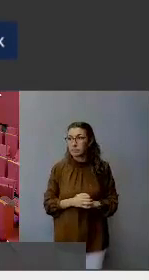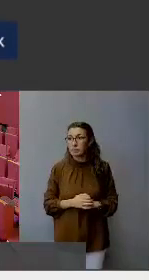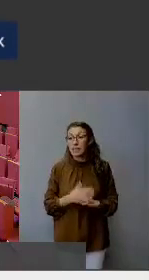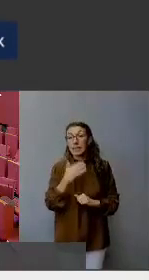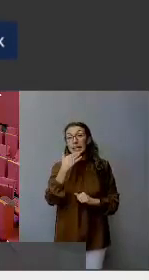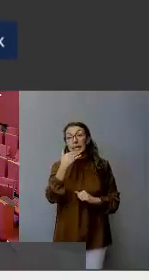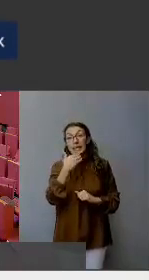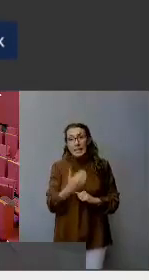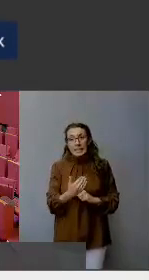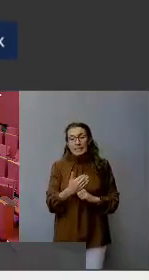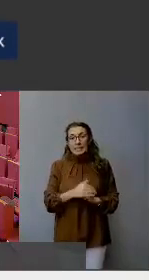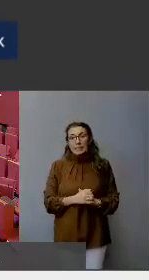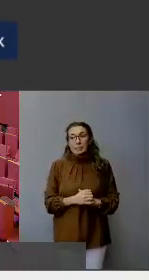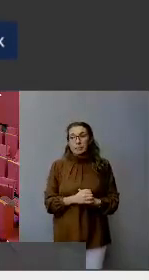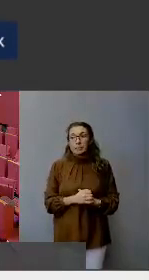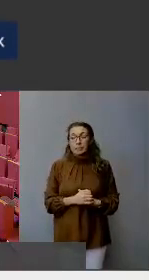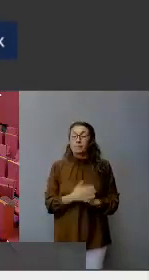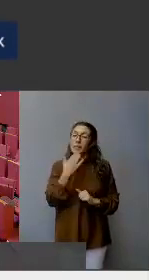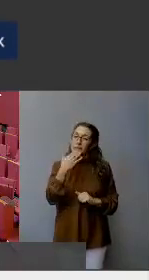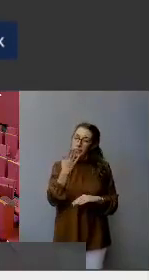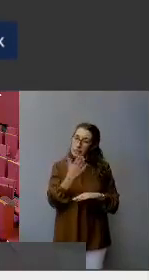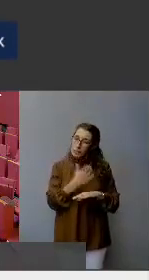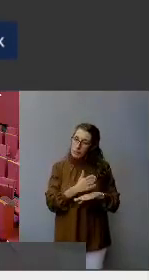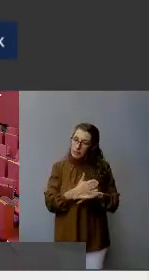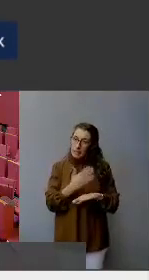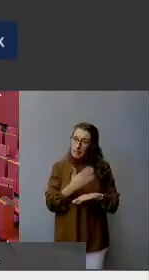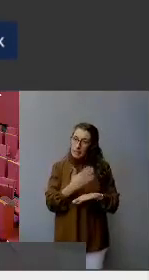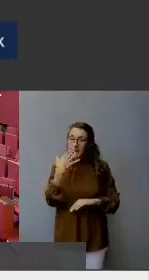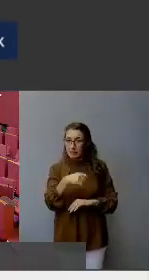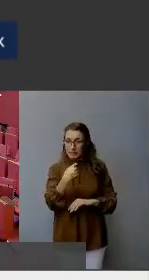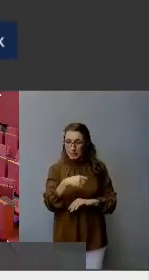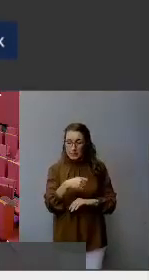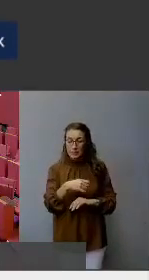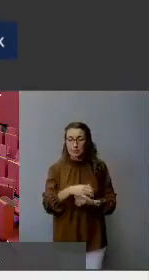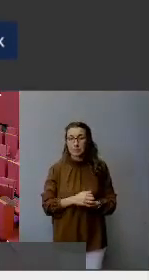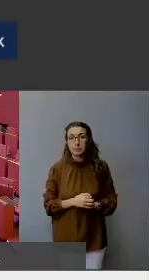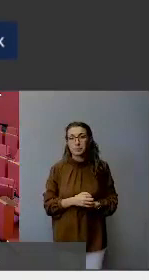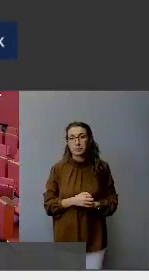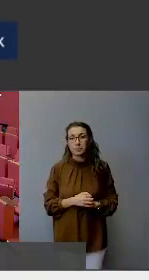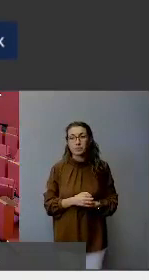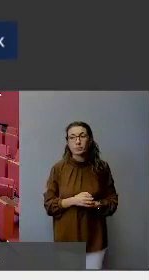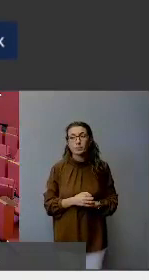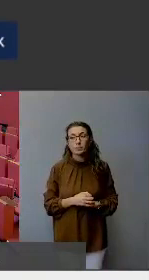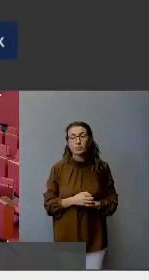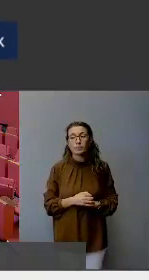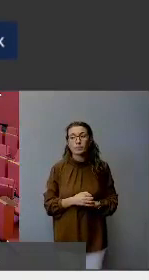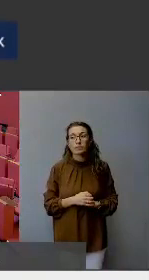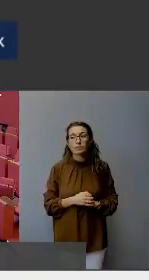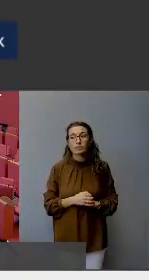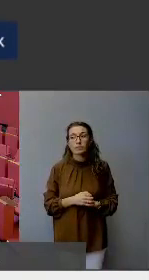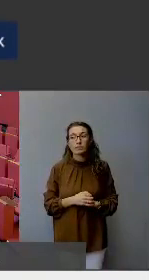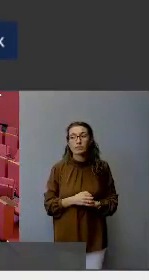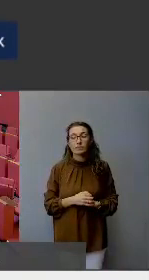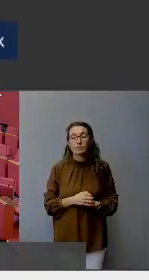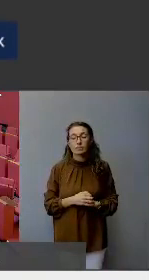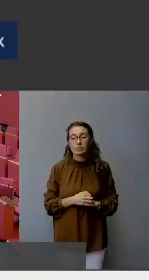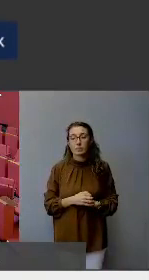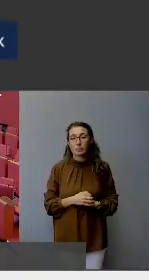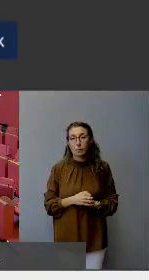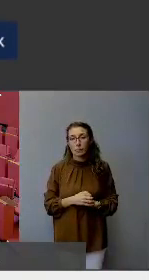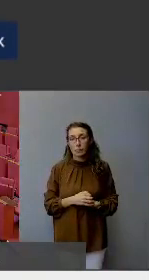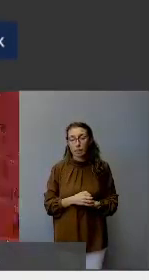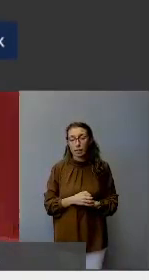grazie e grazie consigliere grazie presidente allora questo è un problema che andando avanti